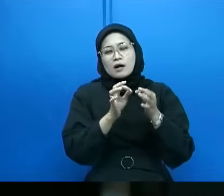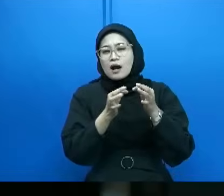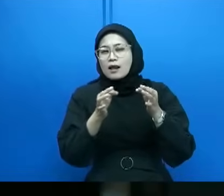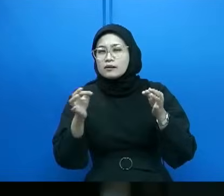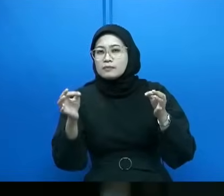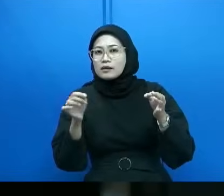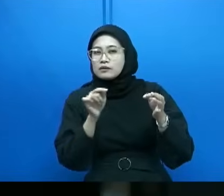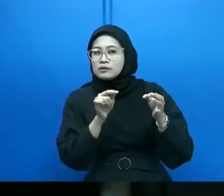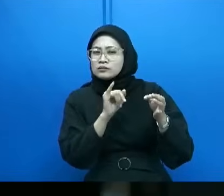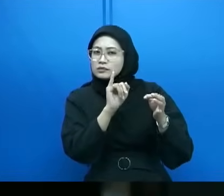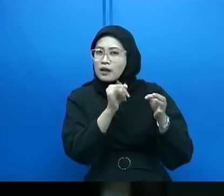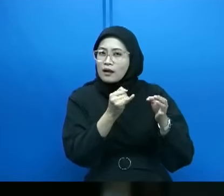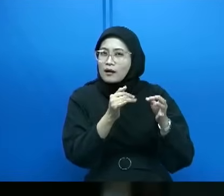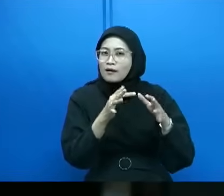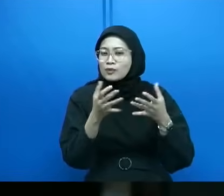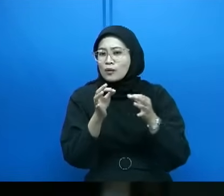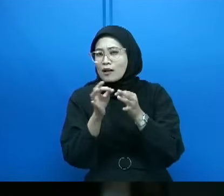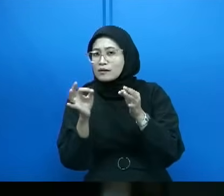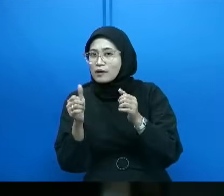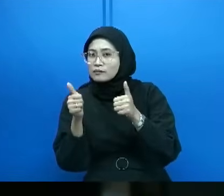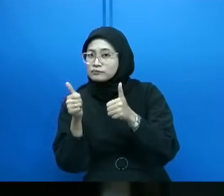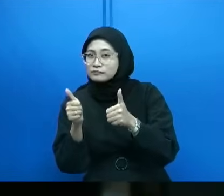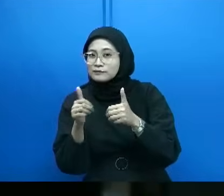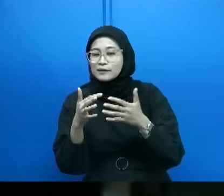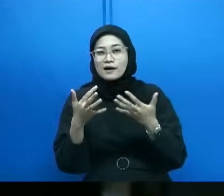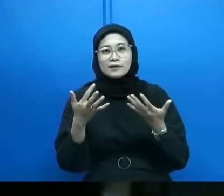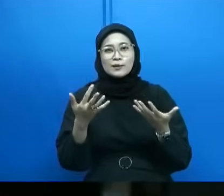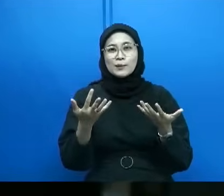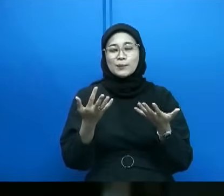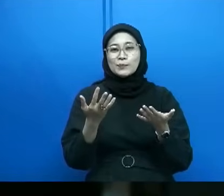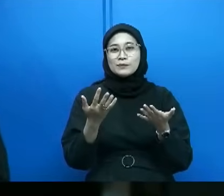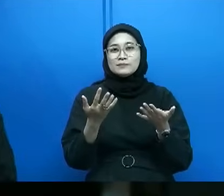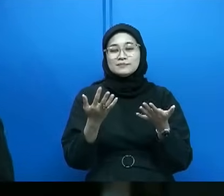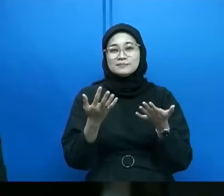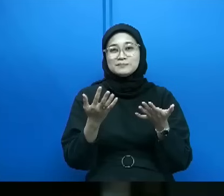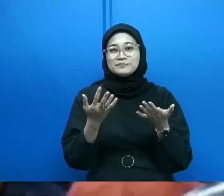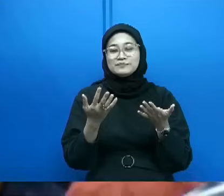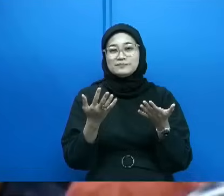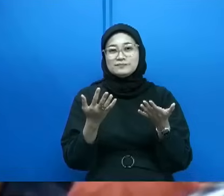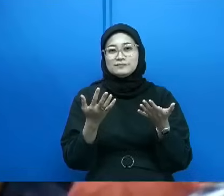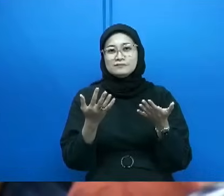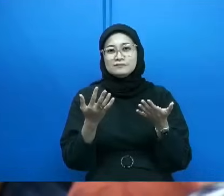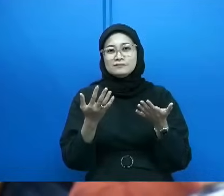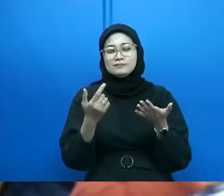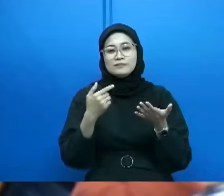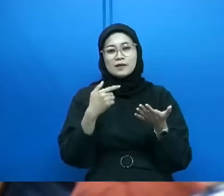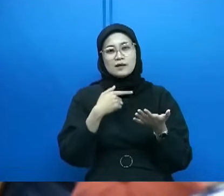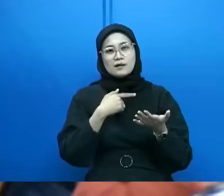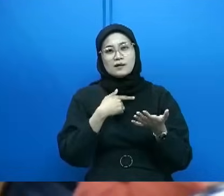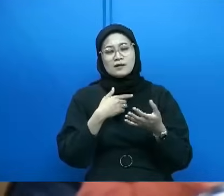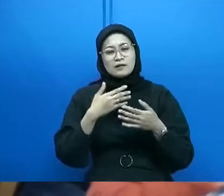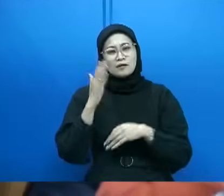pernah berkenan atau tidak berkenan bagi orang lain, di bagian apa yang tidak komitmen untuk mengamalkan apa yang pernah